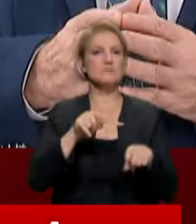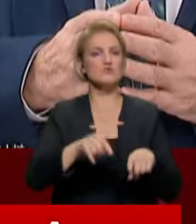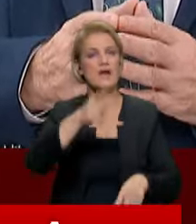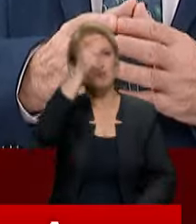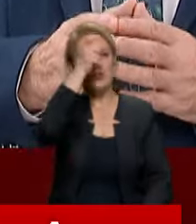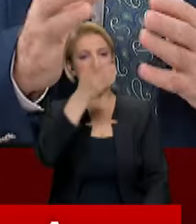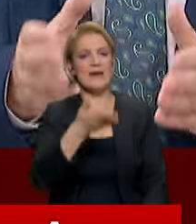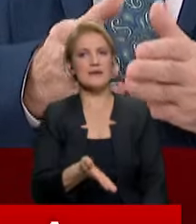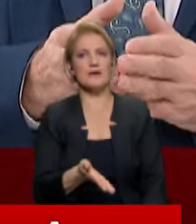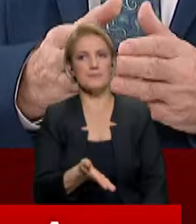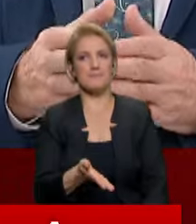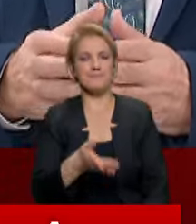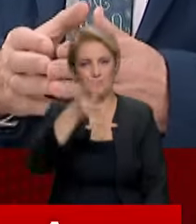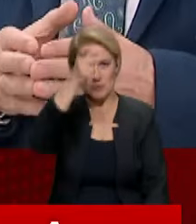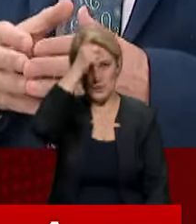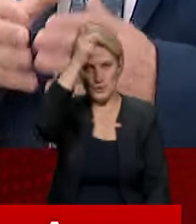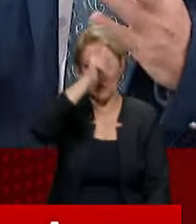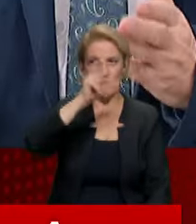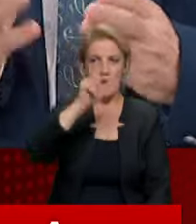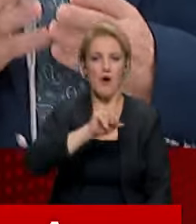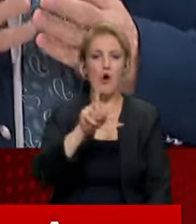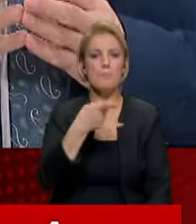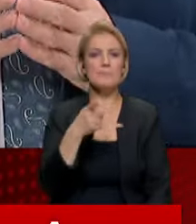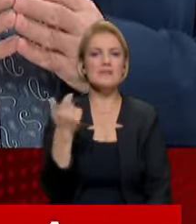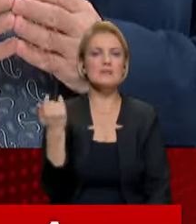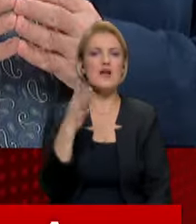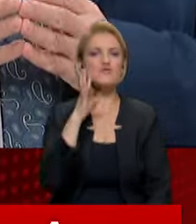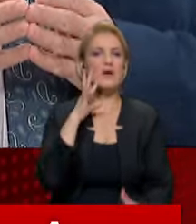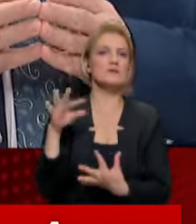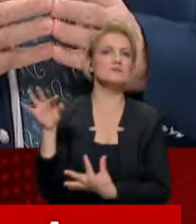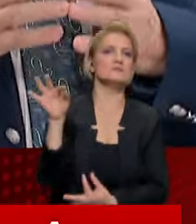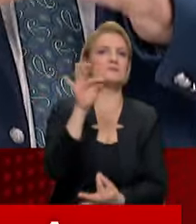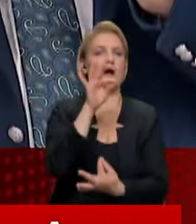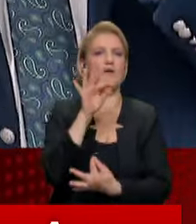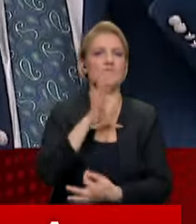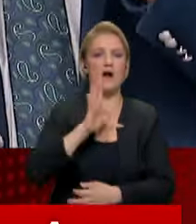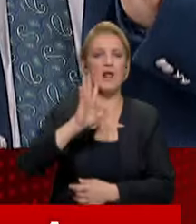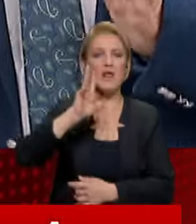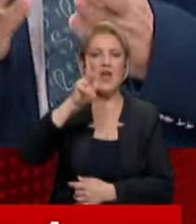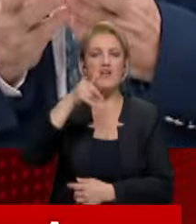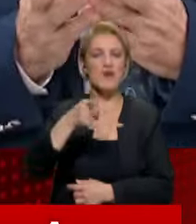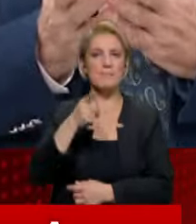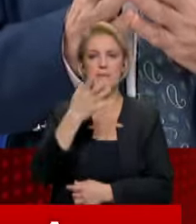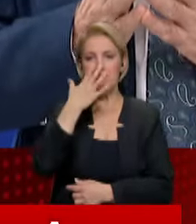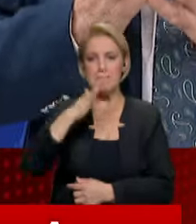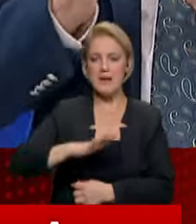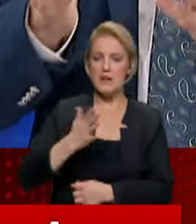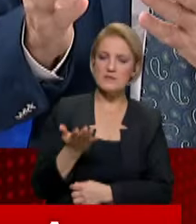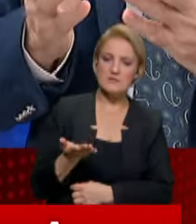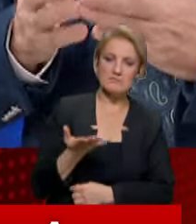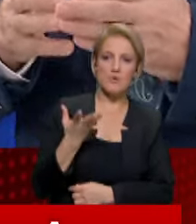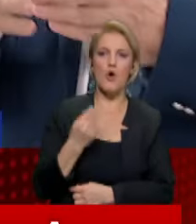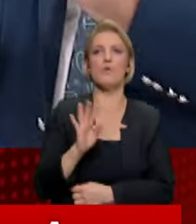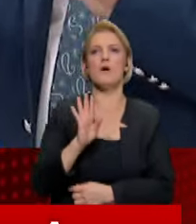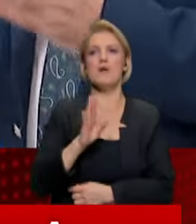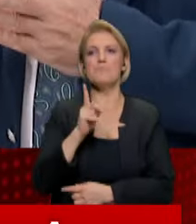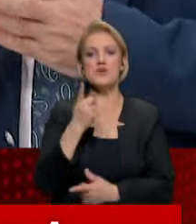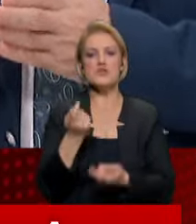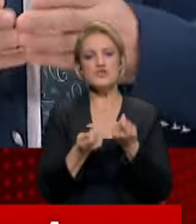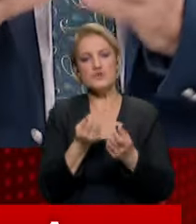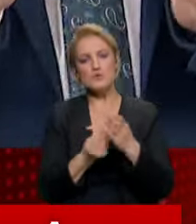Türkiye'ye Türkiye'de on binlerce insan var Gelecekten Bir beklentisi olmayan bir